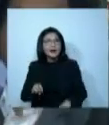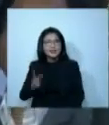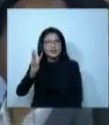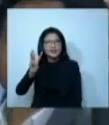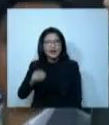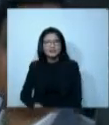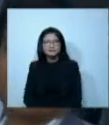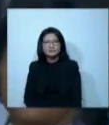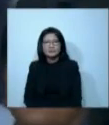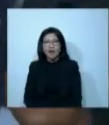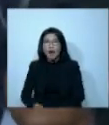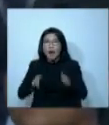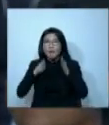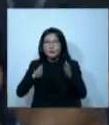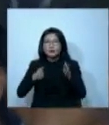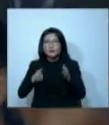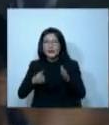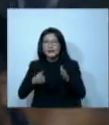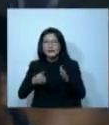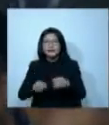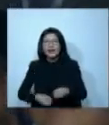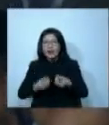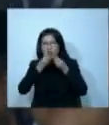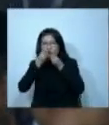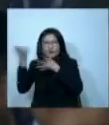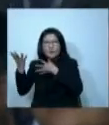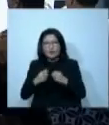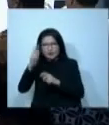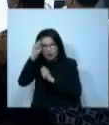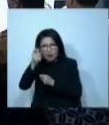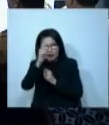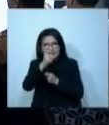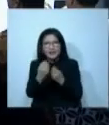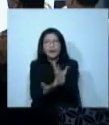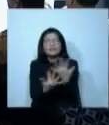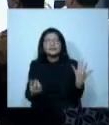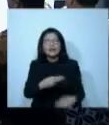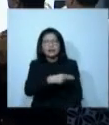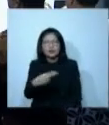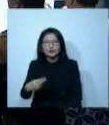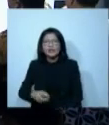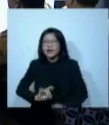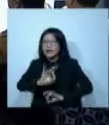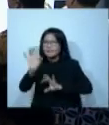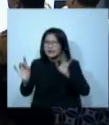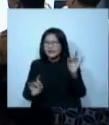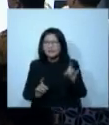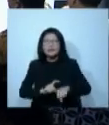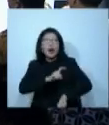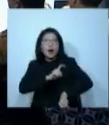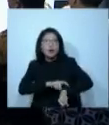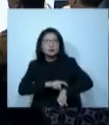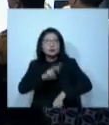yang ada entertainnya gitu. Makanya sesuatu yang mudah, lalu gimmick-gimmick itu menjadi laku